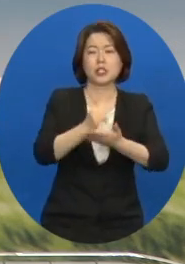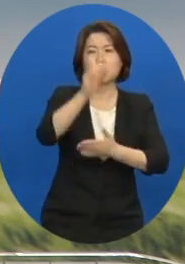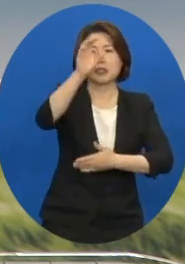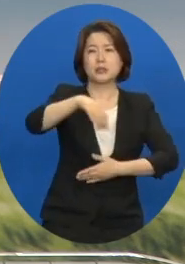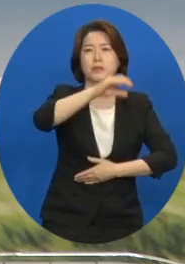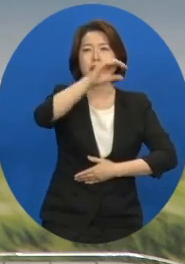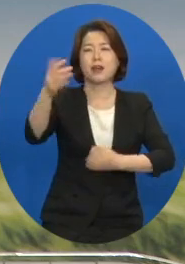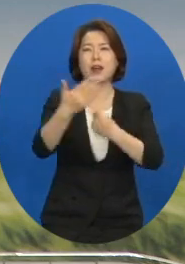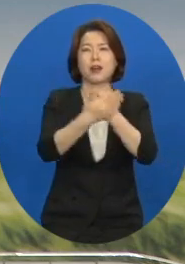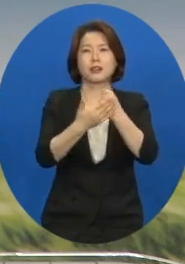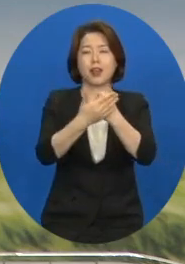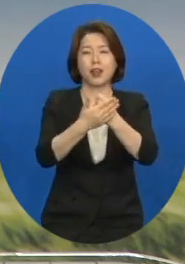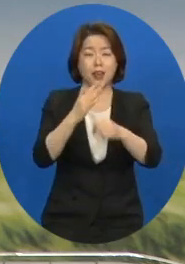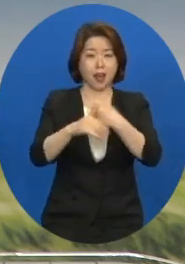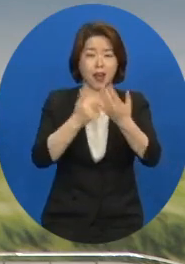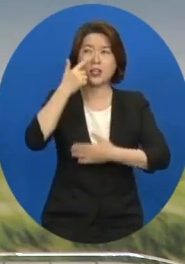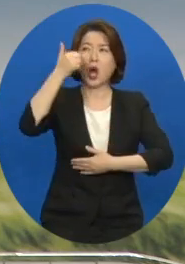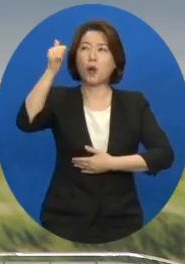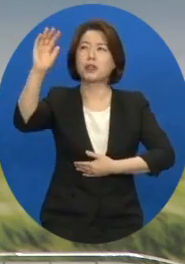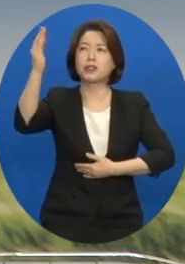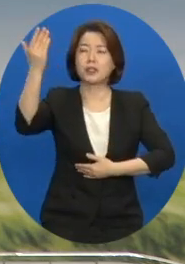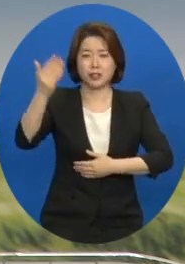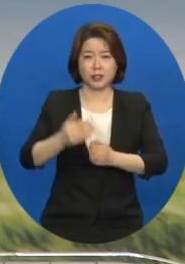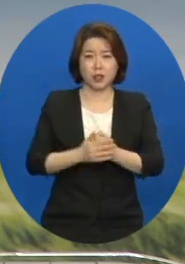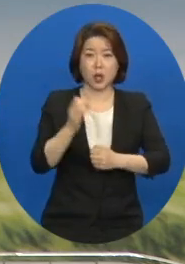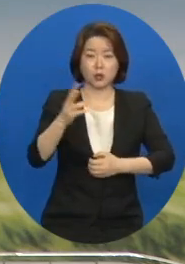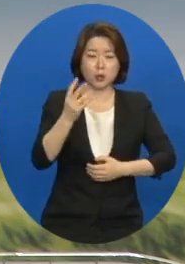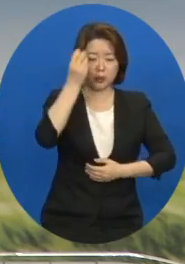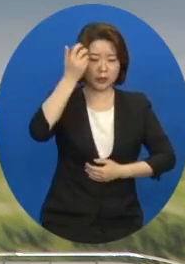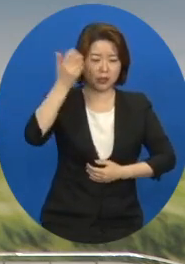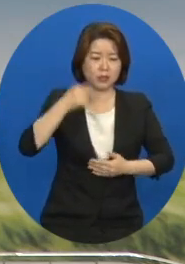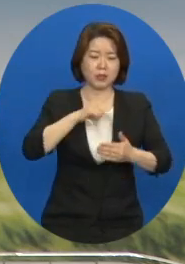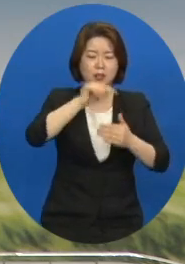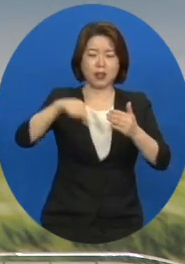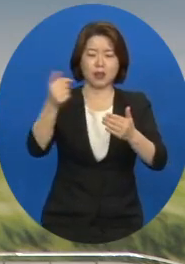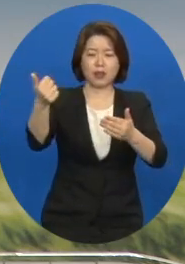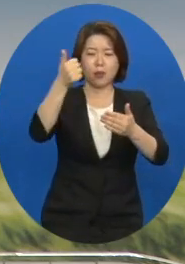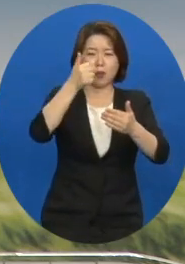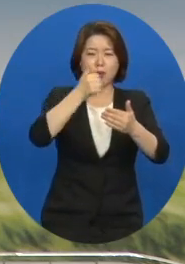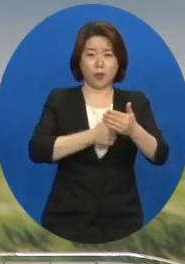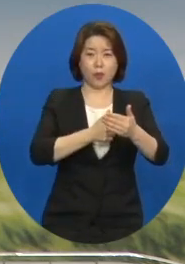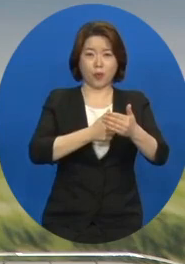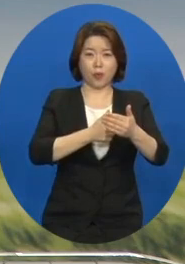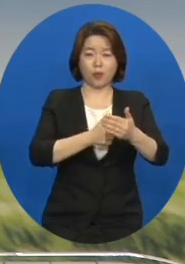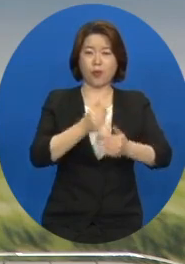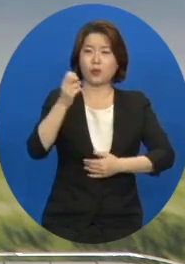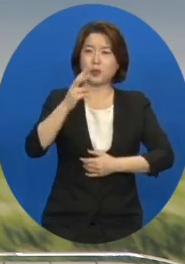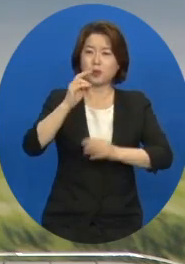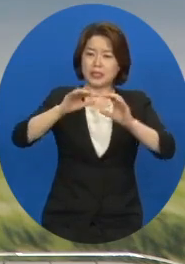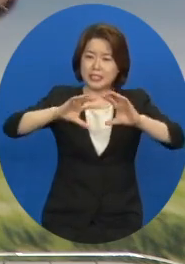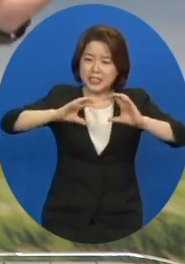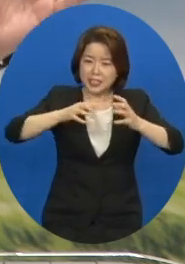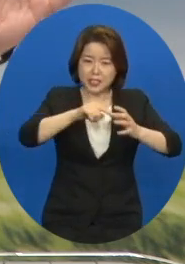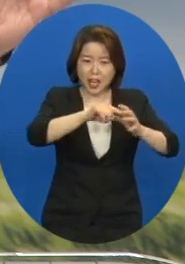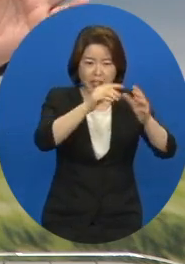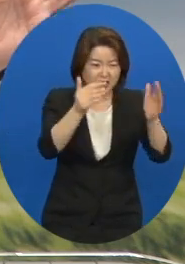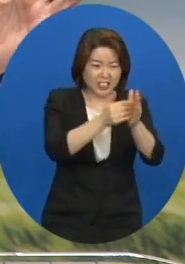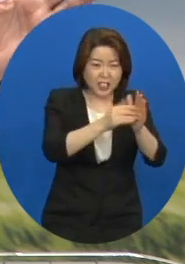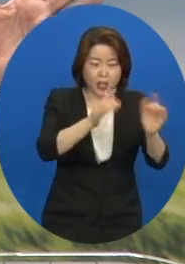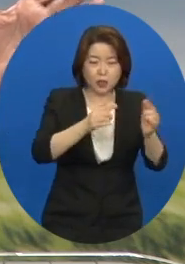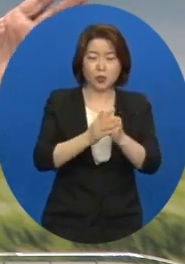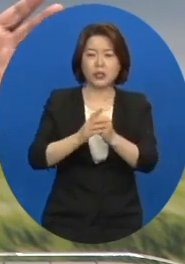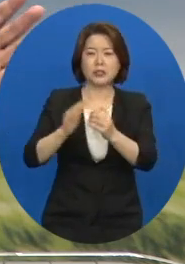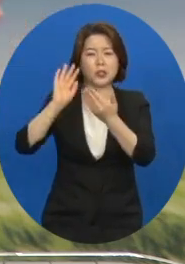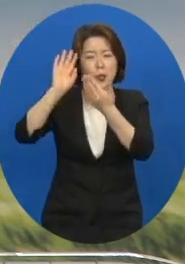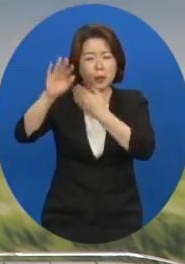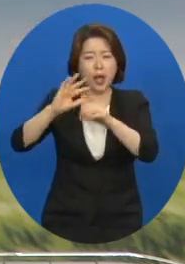은혜와 하나님 아버지 되신과 성령께서 내 안에 오신 것과 이 세상의 전부가 아니고 하나님의 나라가